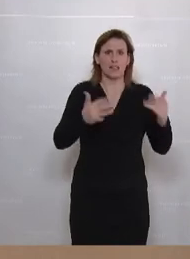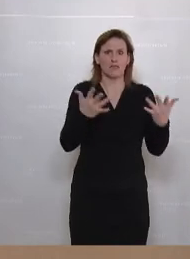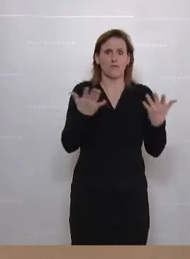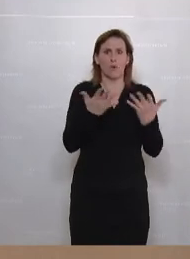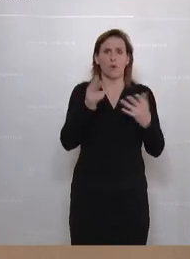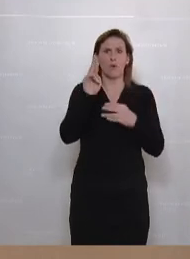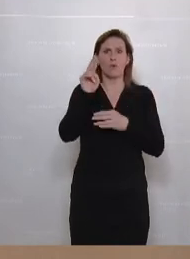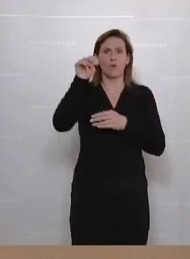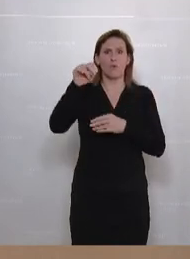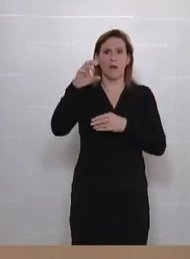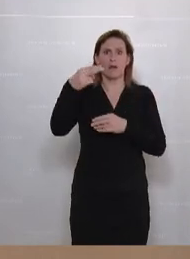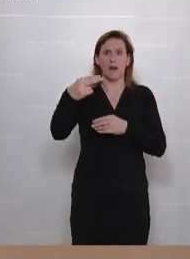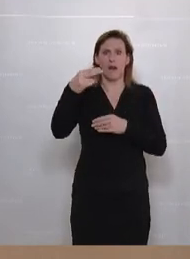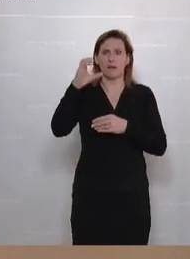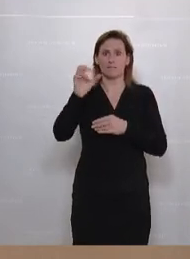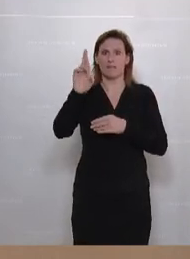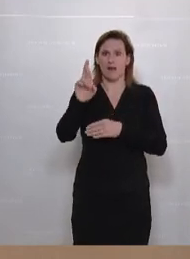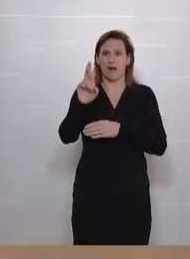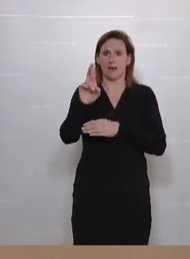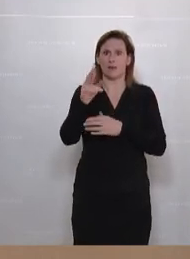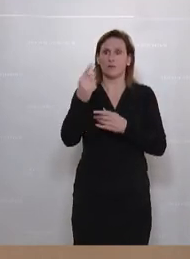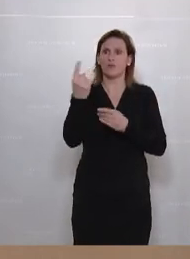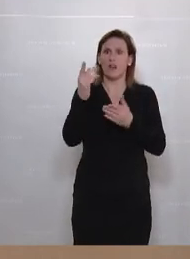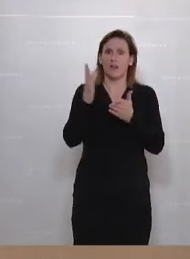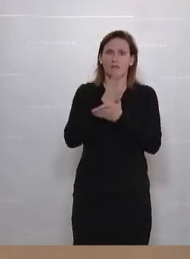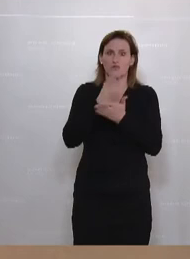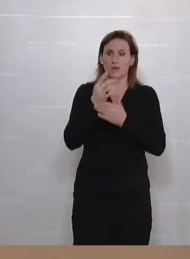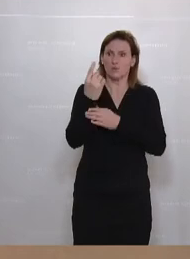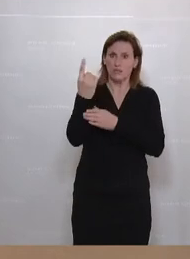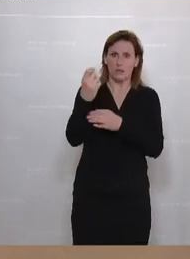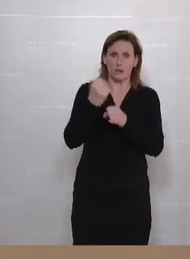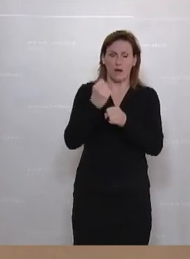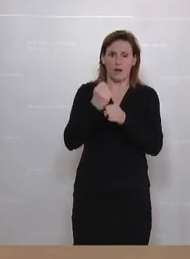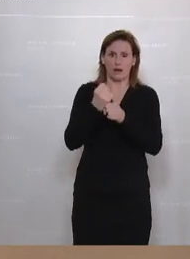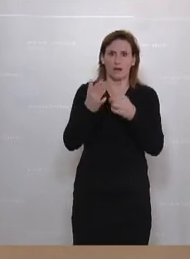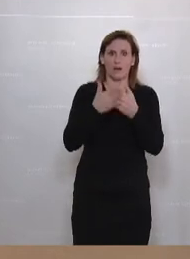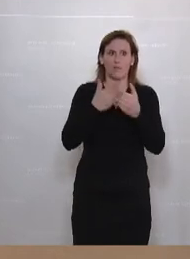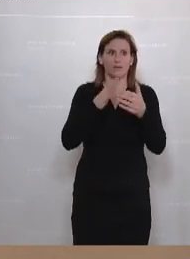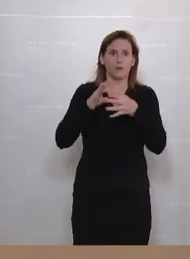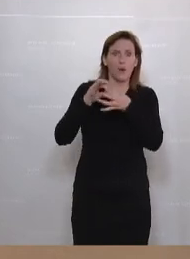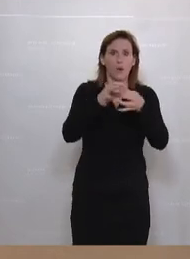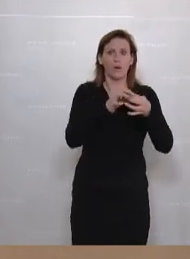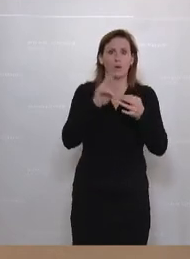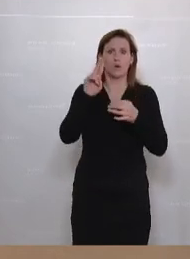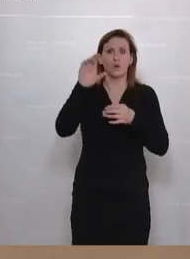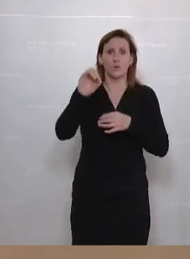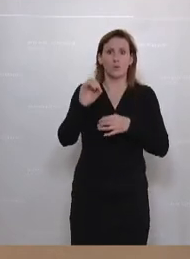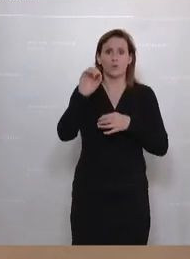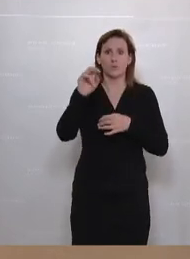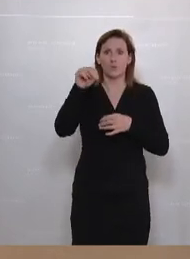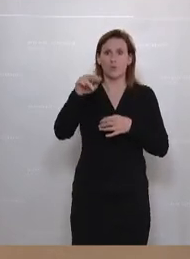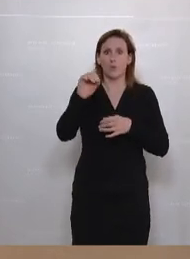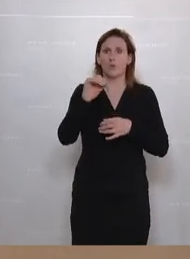UNHCR. Wer entscheidet den Einsatz? UNHCR. Und ganz offen, wenn jetzt schon sozusagen die UNO-Organisationen nicht gut genug sind und